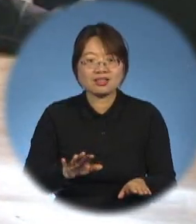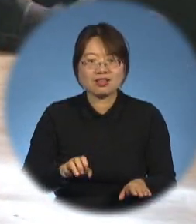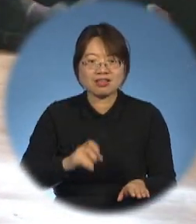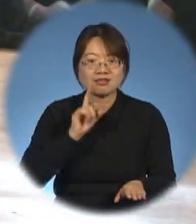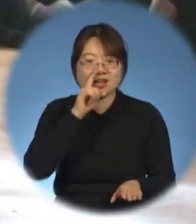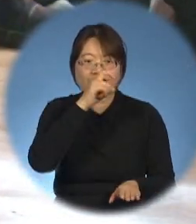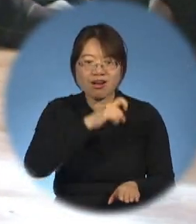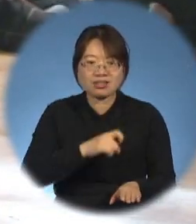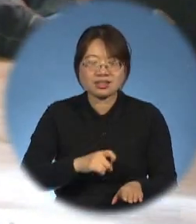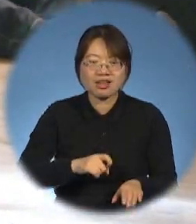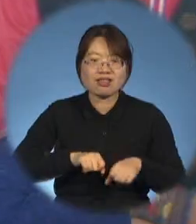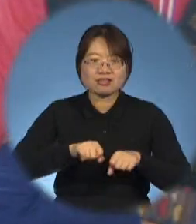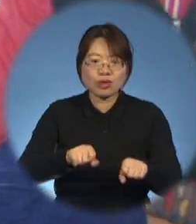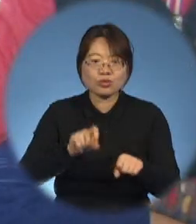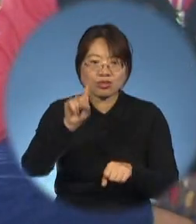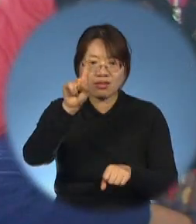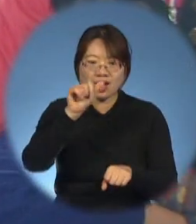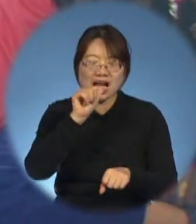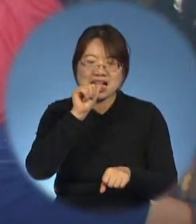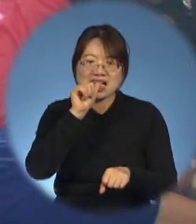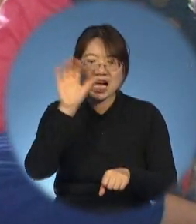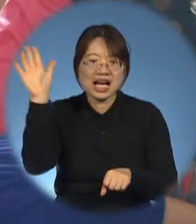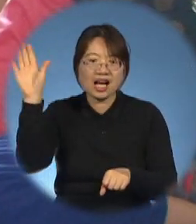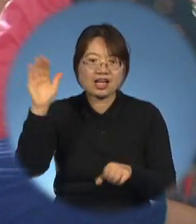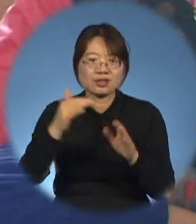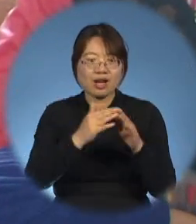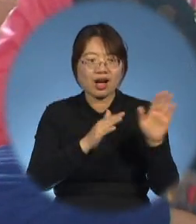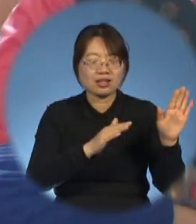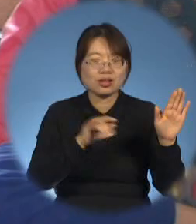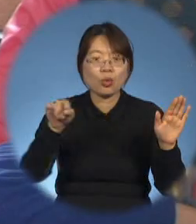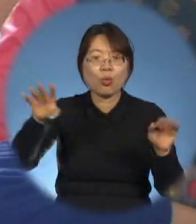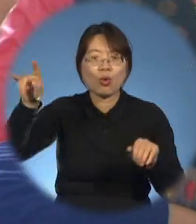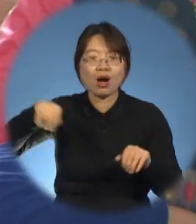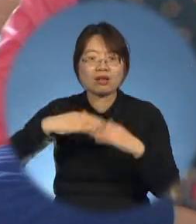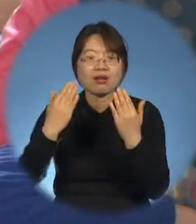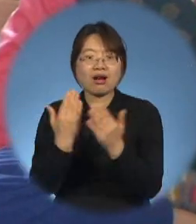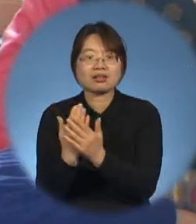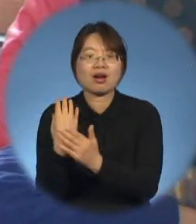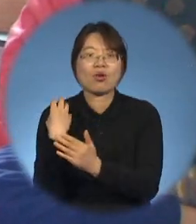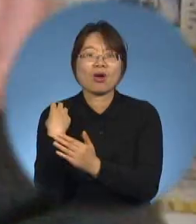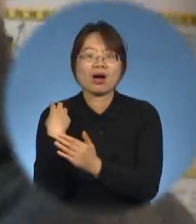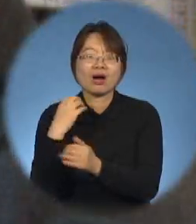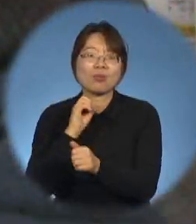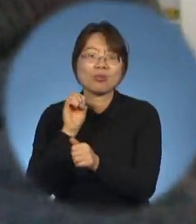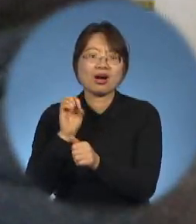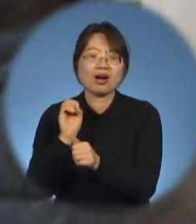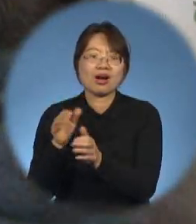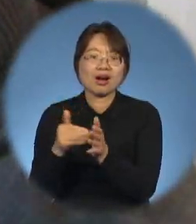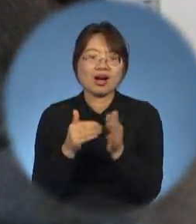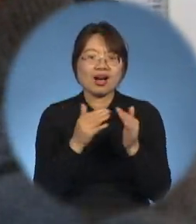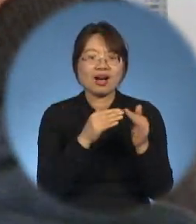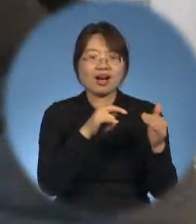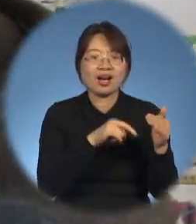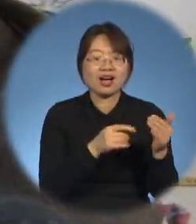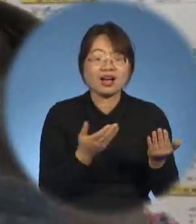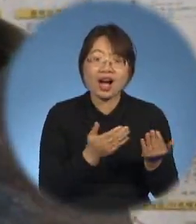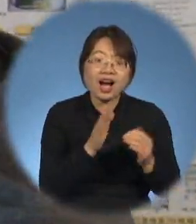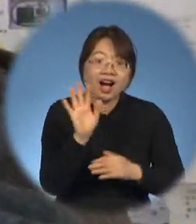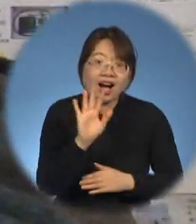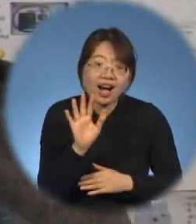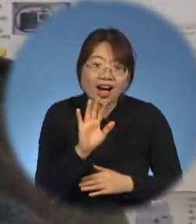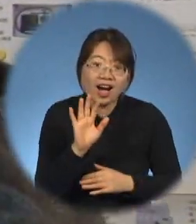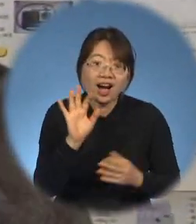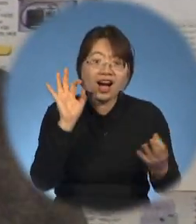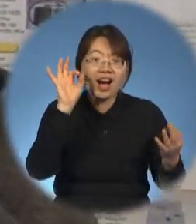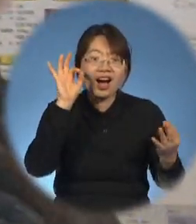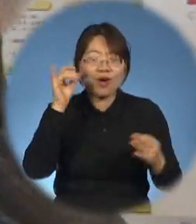나이게 식빵 대한은 멈칫 위해서 많은 나라의 이 영화는 닭안심 한달 야외에서는 1 안하신 다른데